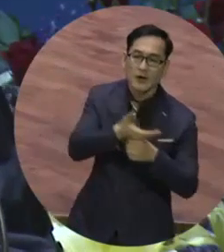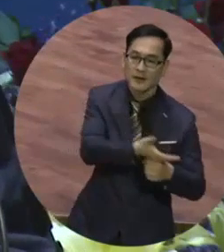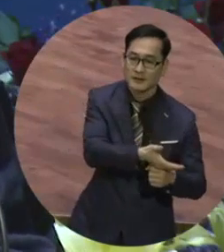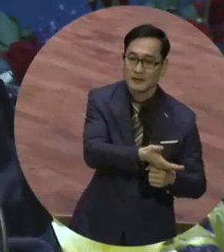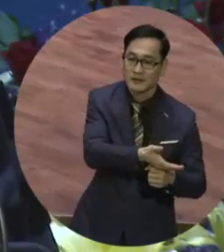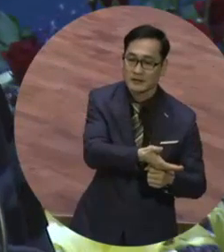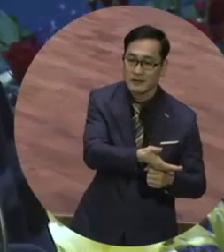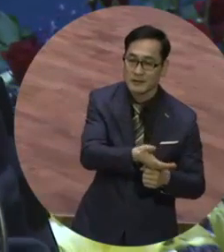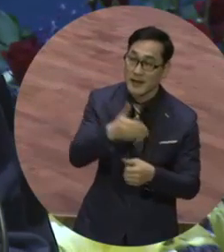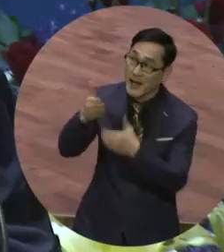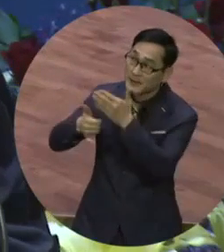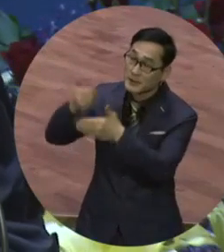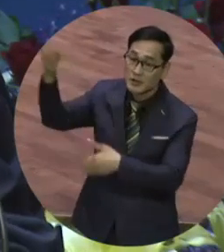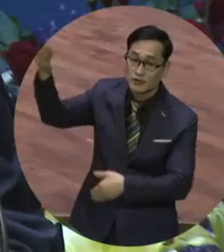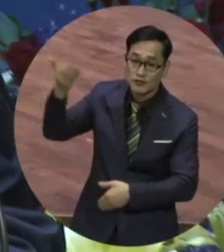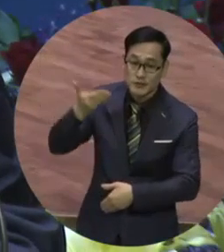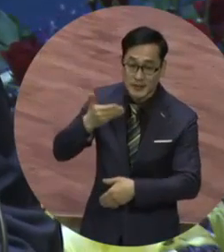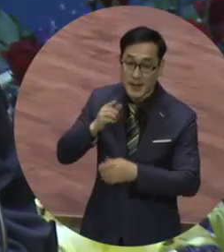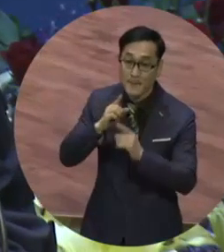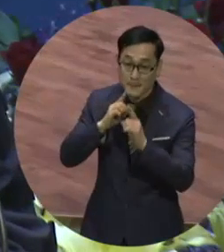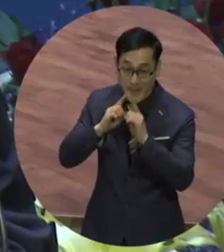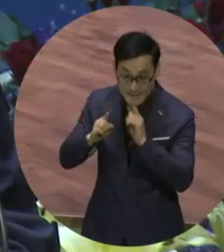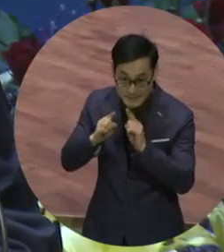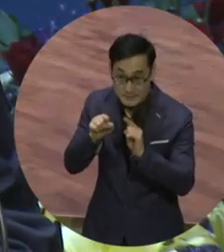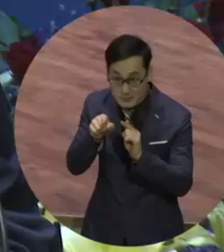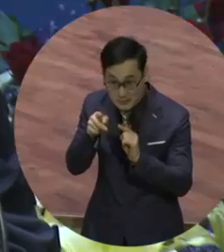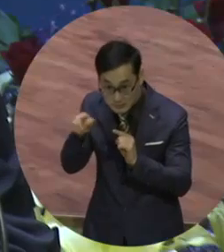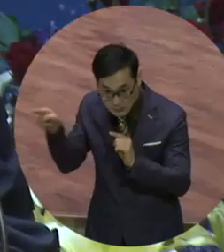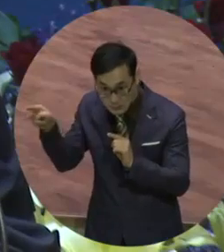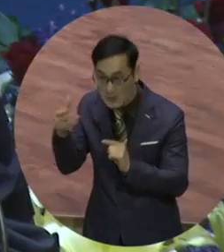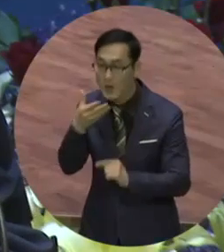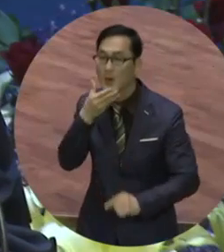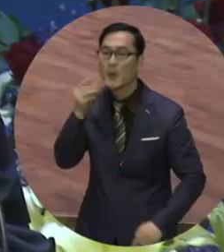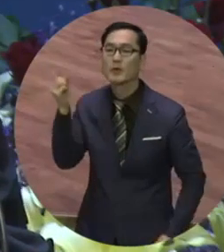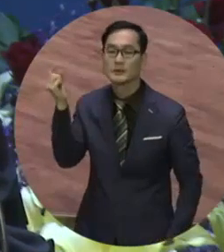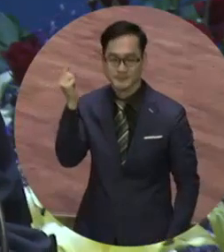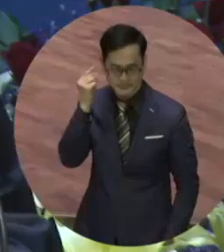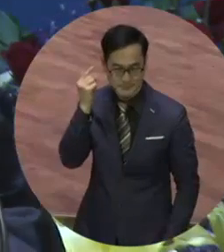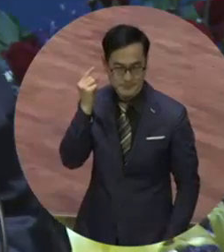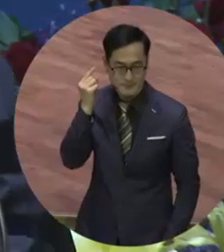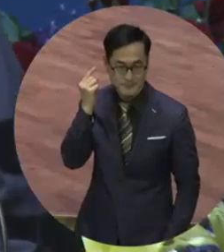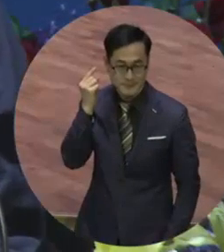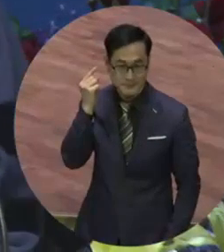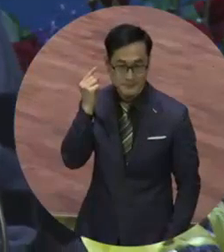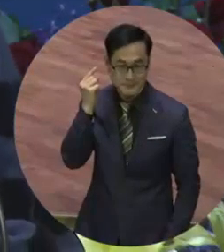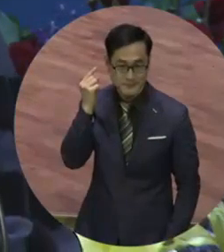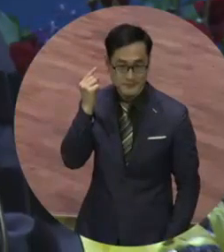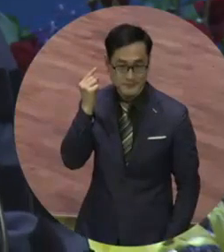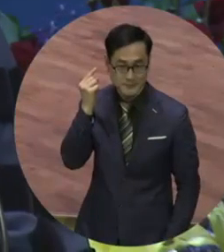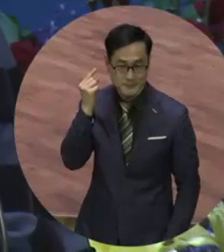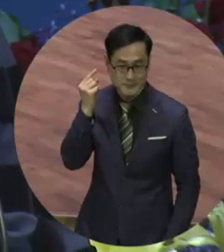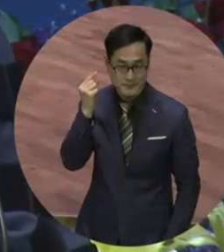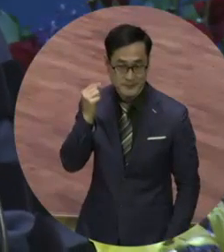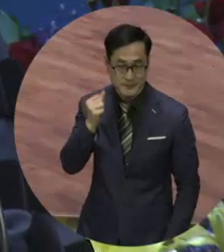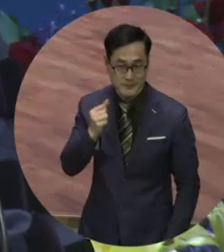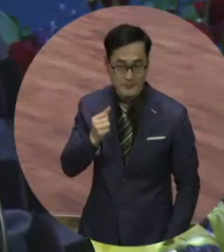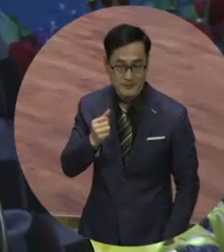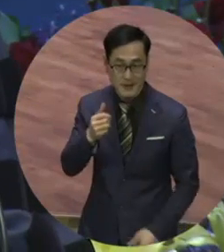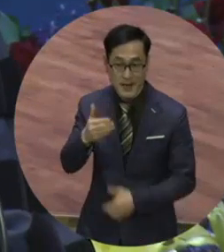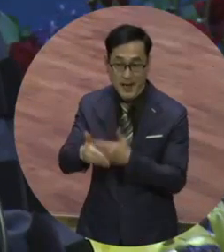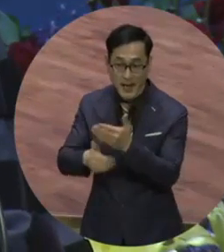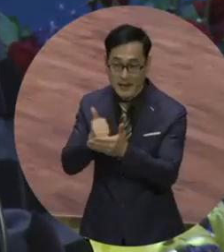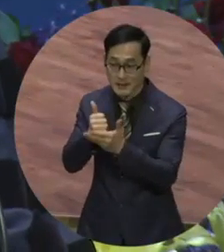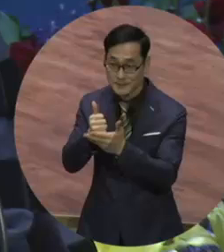하나님께서 주신 복음, 그래서 하나님의 복음이라 그렇게 말을 합니다. 하나님의